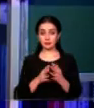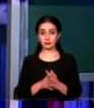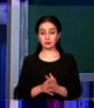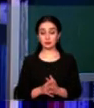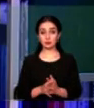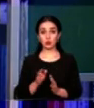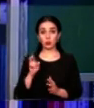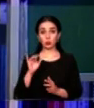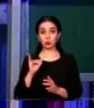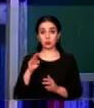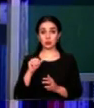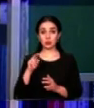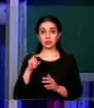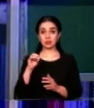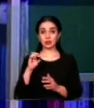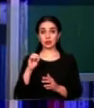Butadien